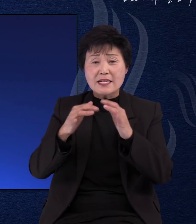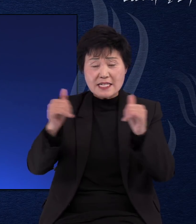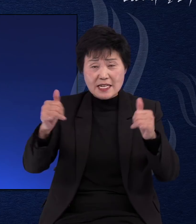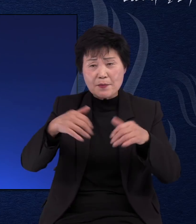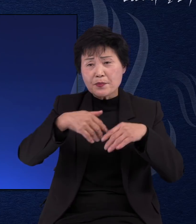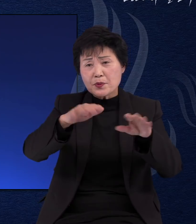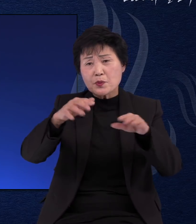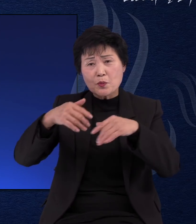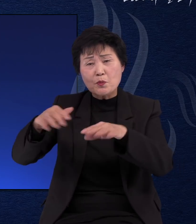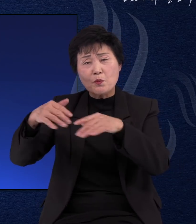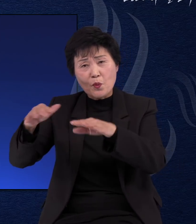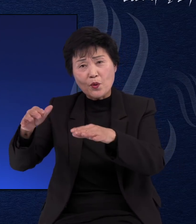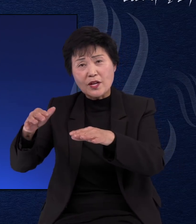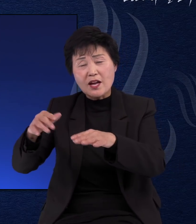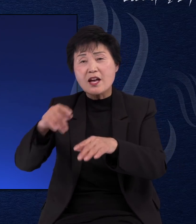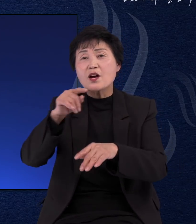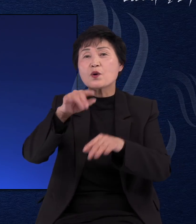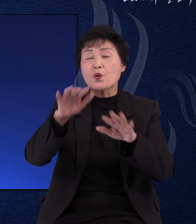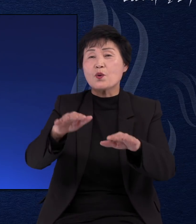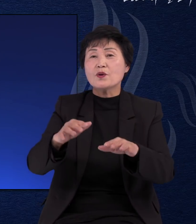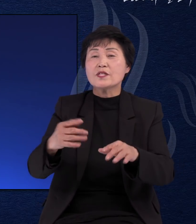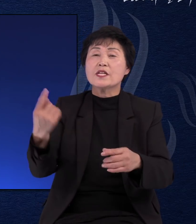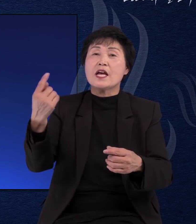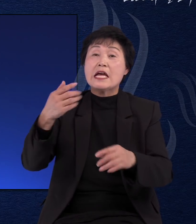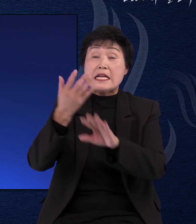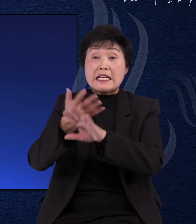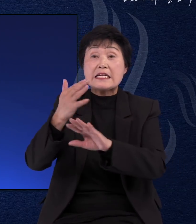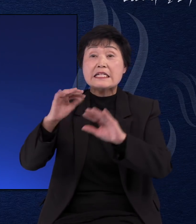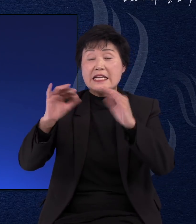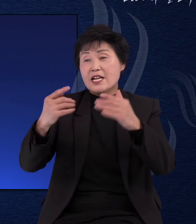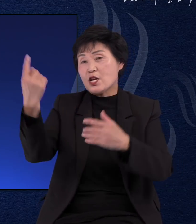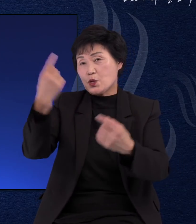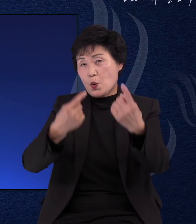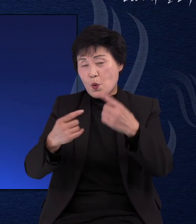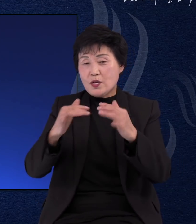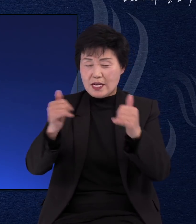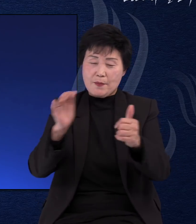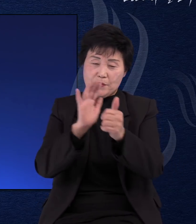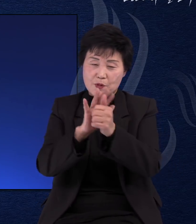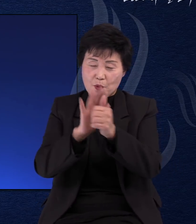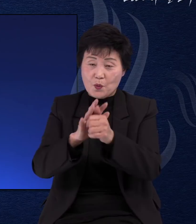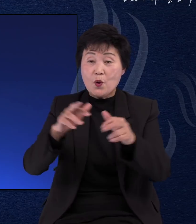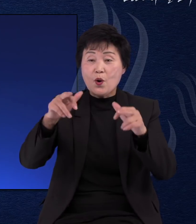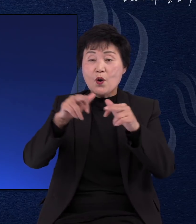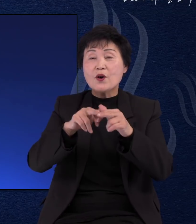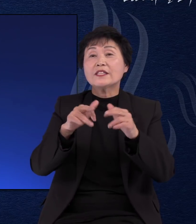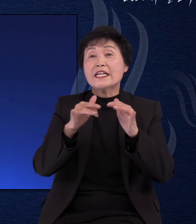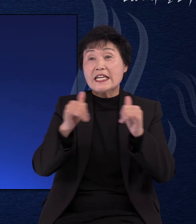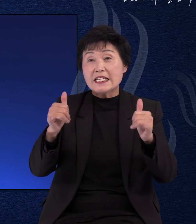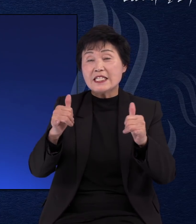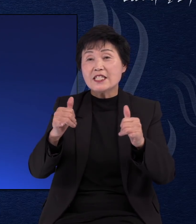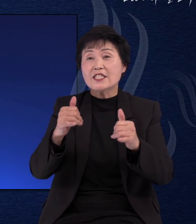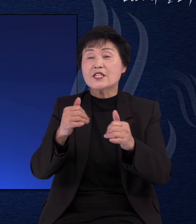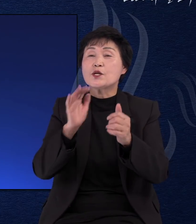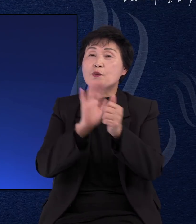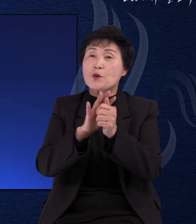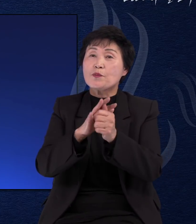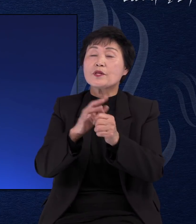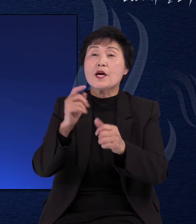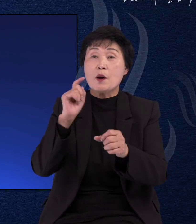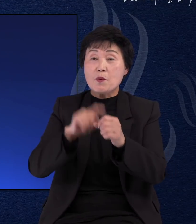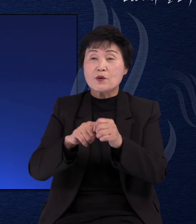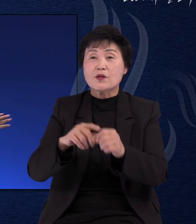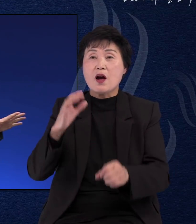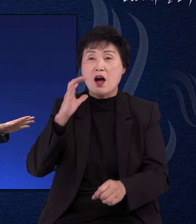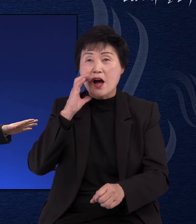보내서 난민들 정착을 돕기 시작을 하고 장애인들을 위한 커피숍을 열어서 장애인들 월급 주기 위한 커피숍을 만들기 시작을